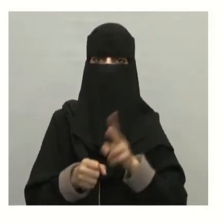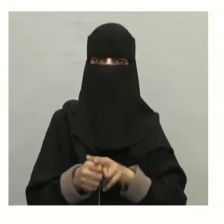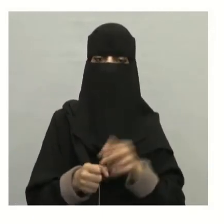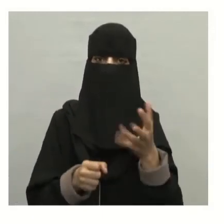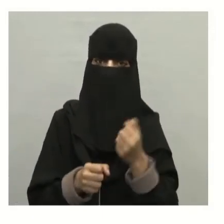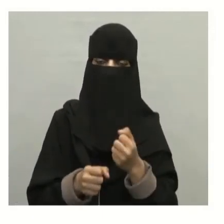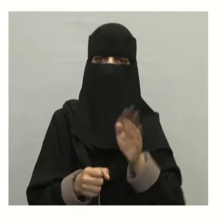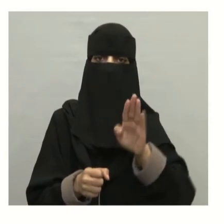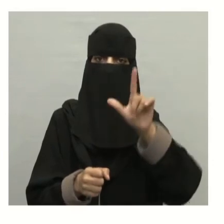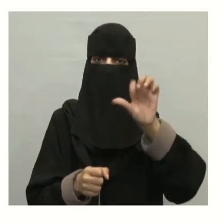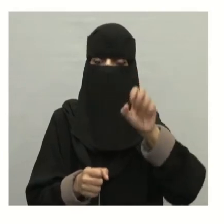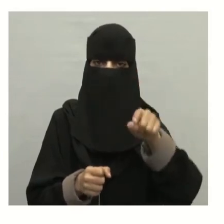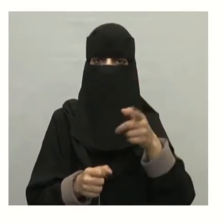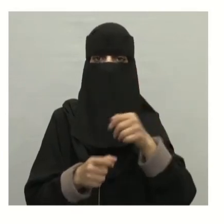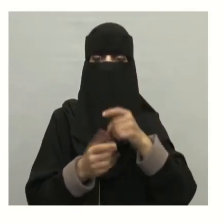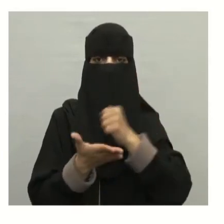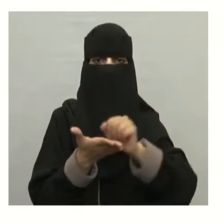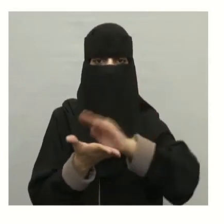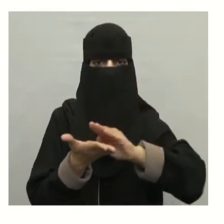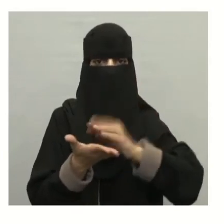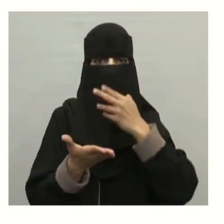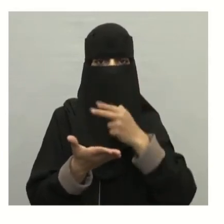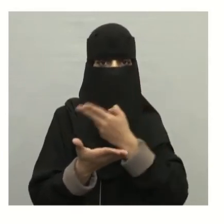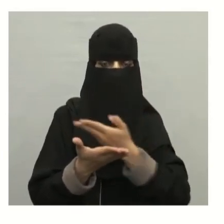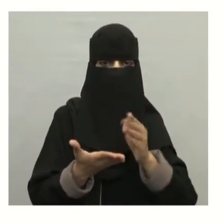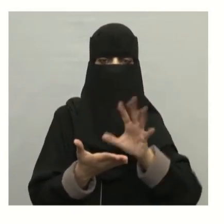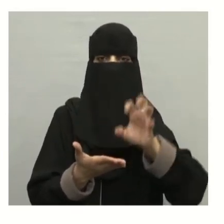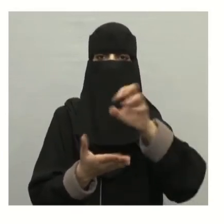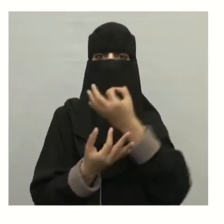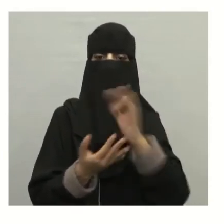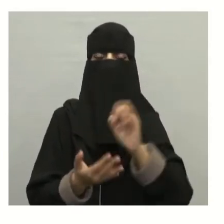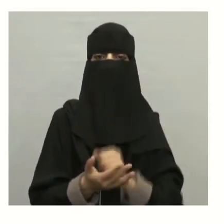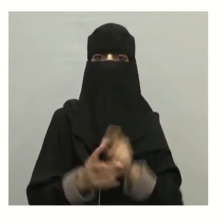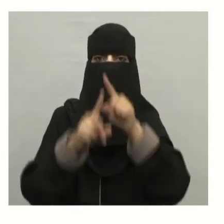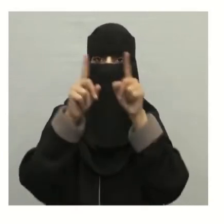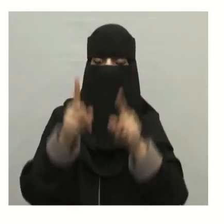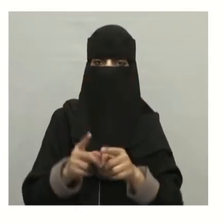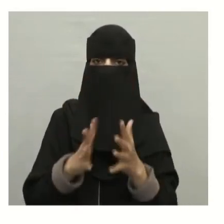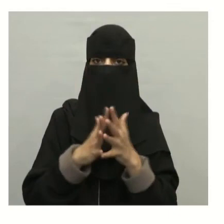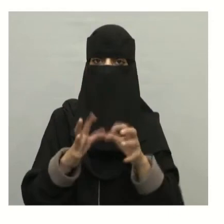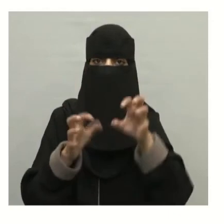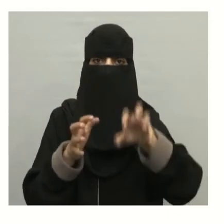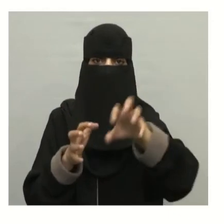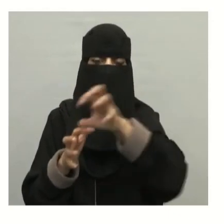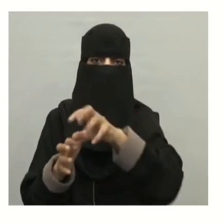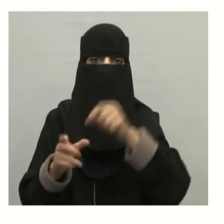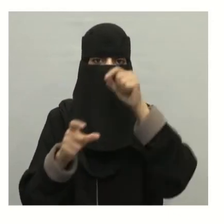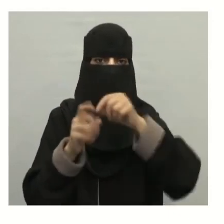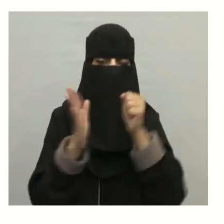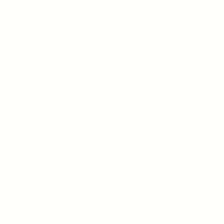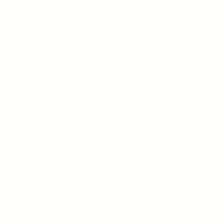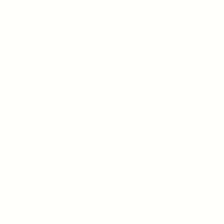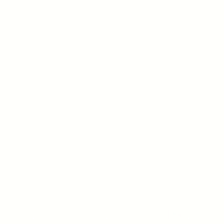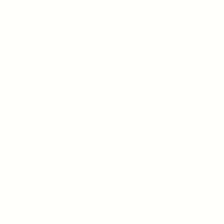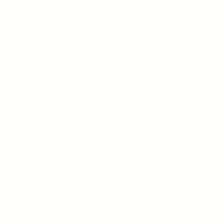أيضا بالكلور للتعقيم من الجراثيم. كانت هذه أكثر أجزاء المنزل والتي